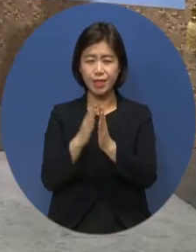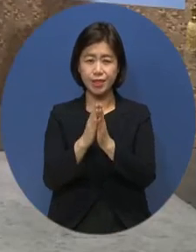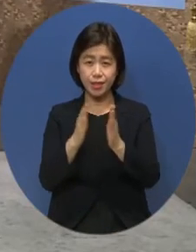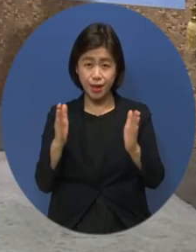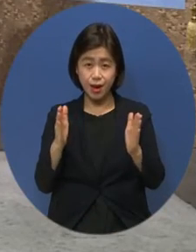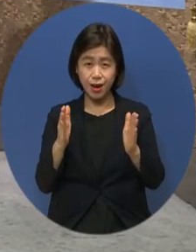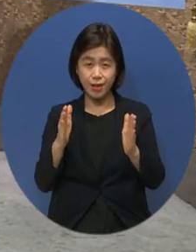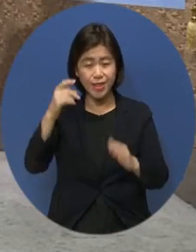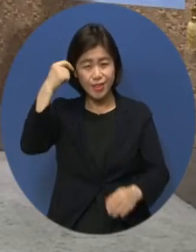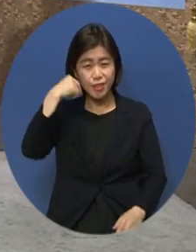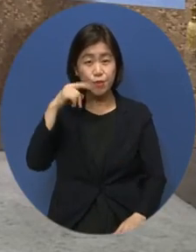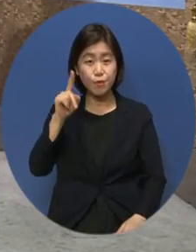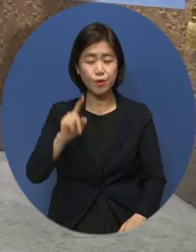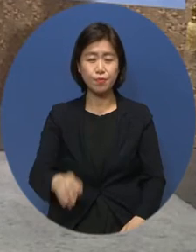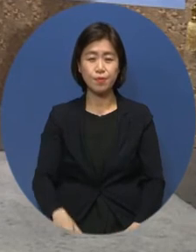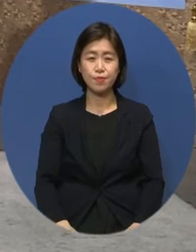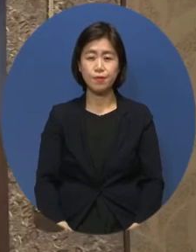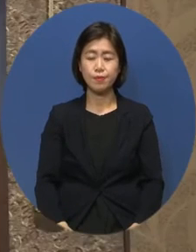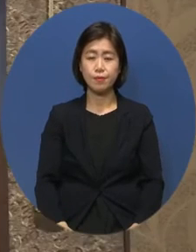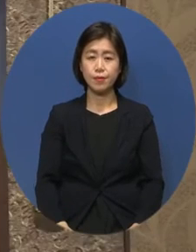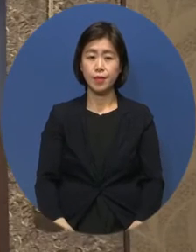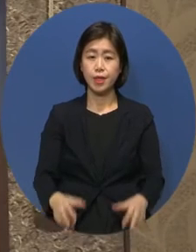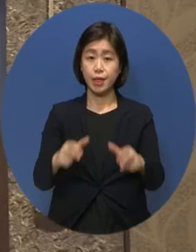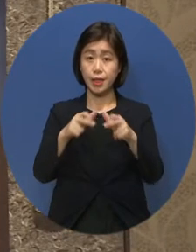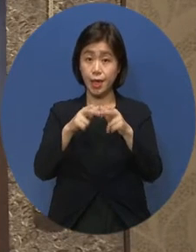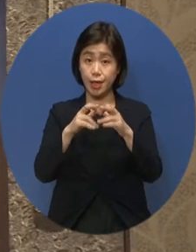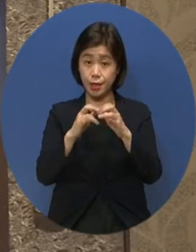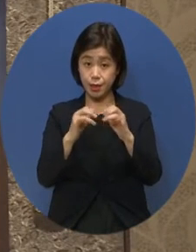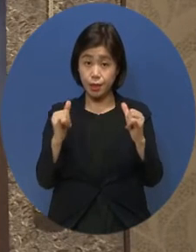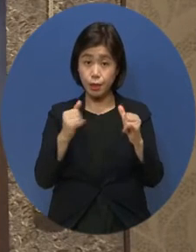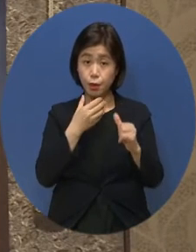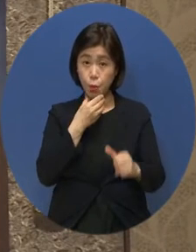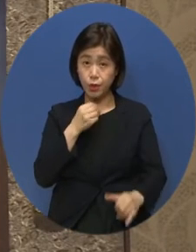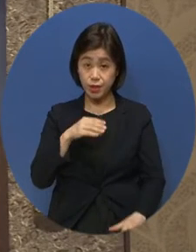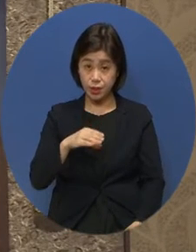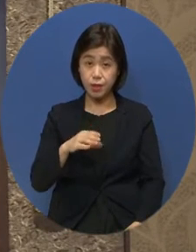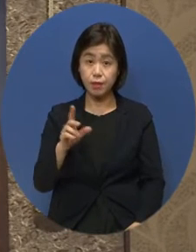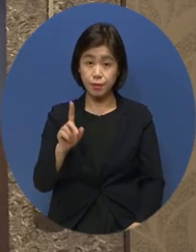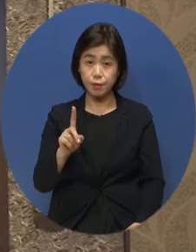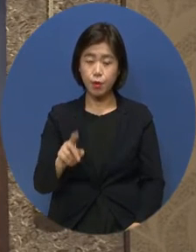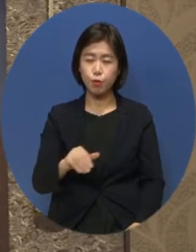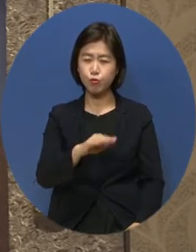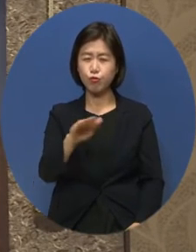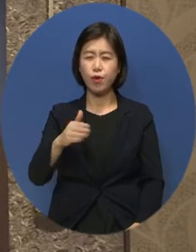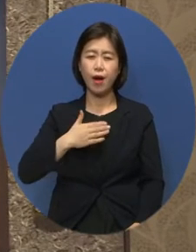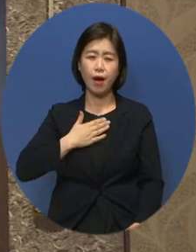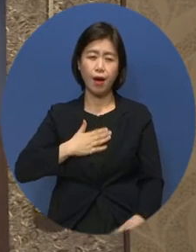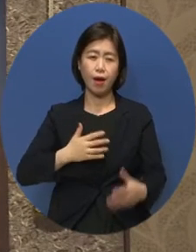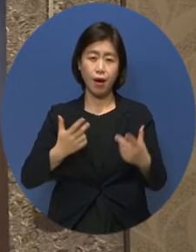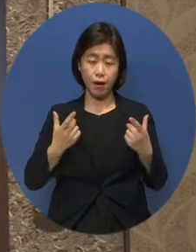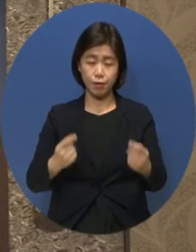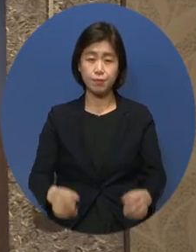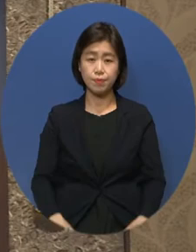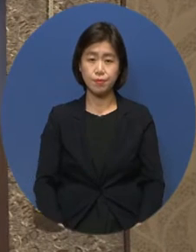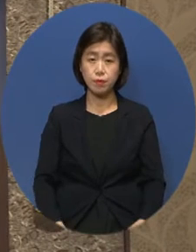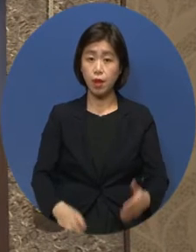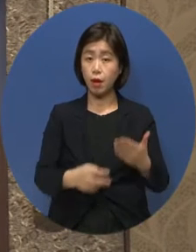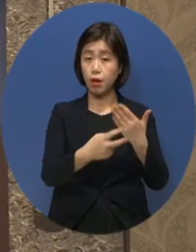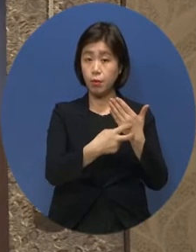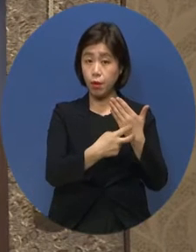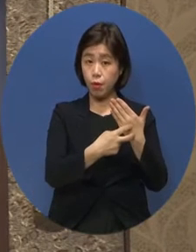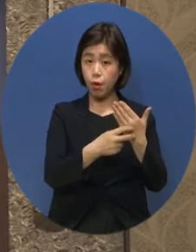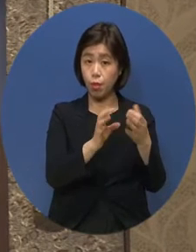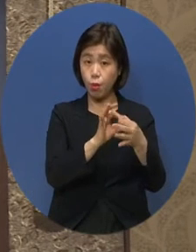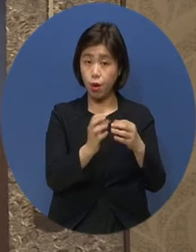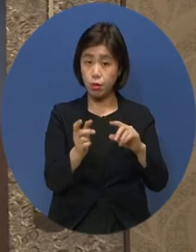어 장애인 복선은 어 우리 모두가 다 아시다시피 대단히 이제 의료적 재화를 하든지